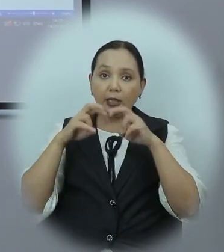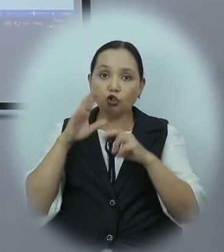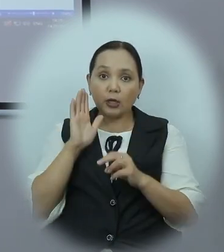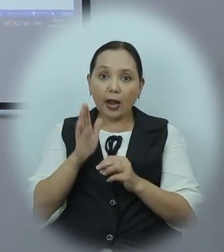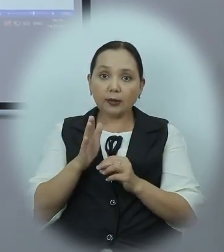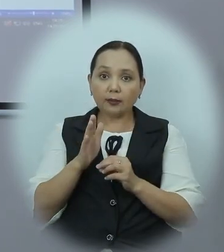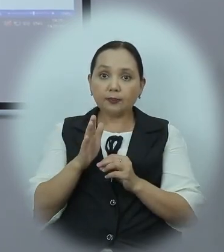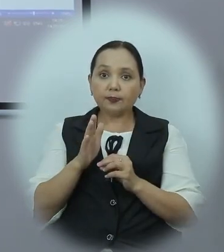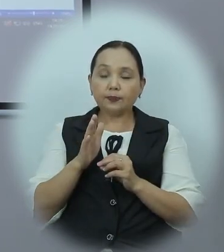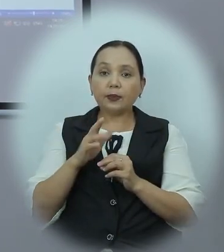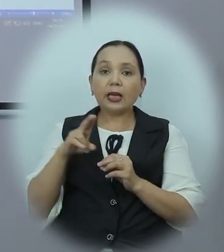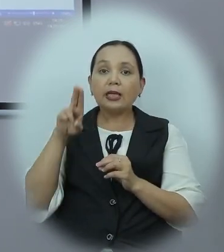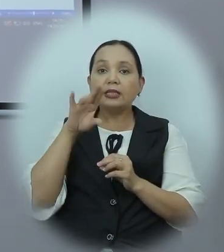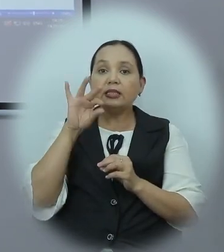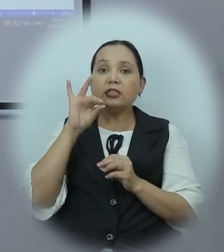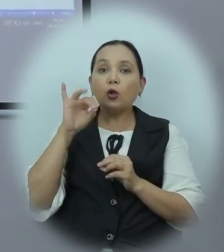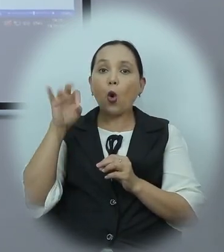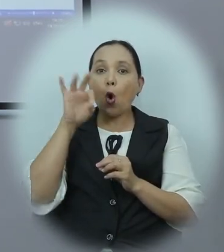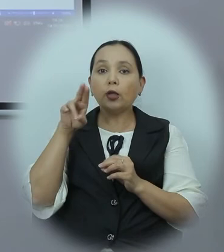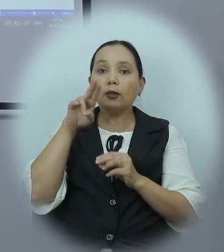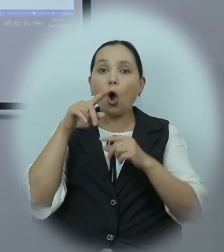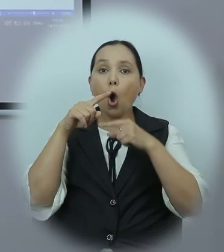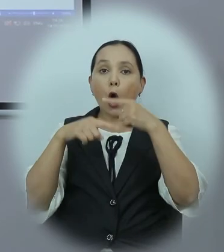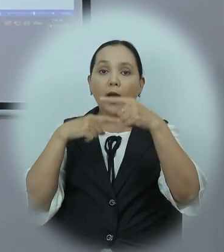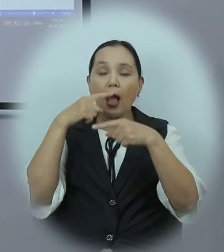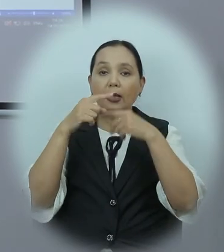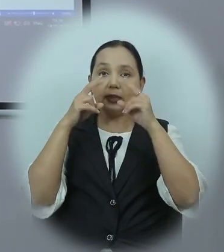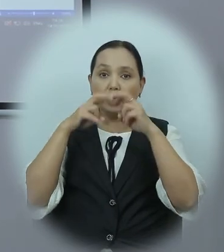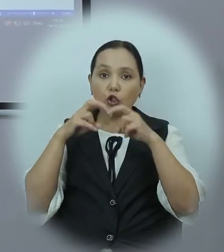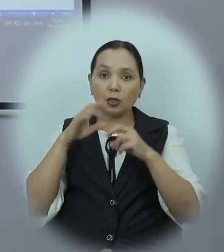kuchlanish diyod orqali o'tish jarayoni tekshiriladi.